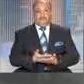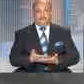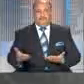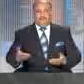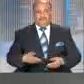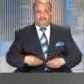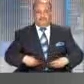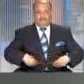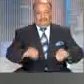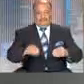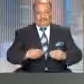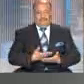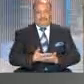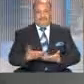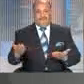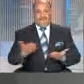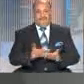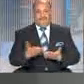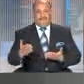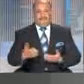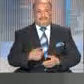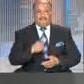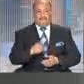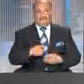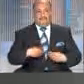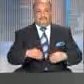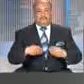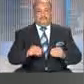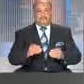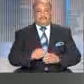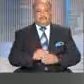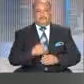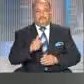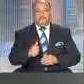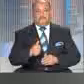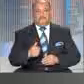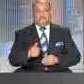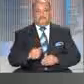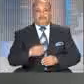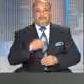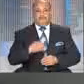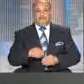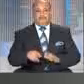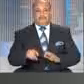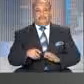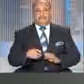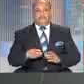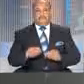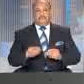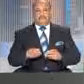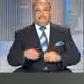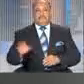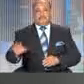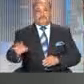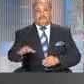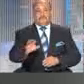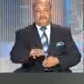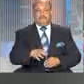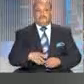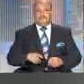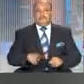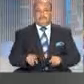على المستوى التنظيمي مستوى التنظيمي خارق العادة هاي ورغم أهمية المعروضات